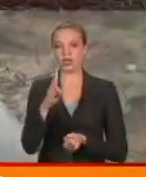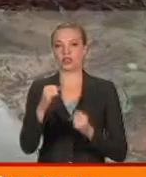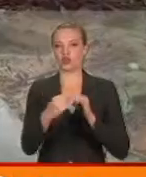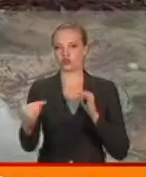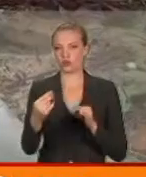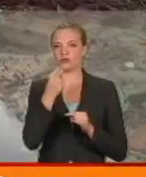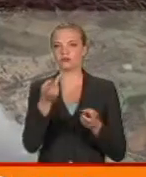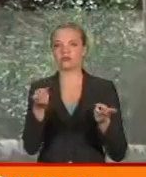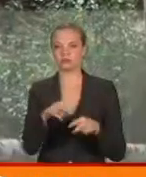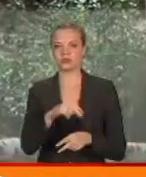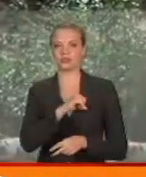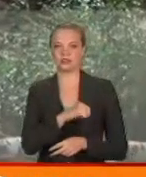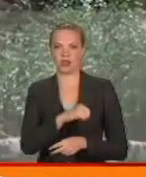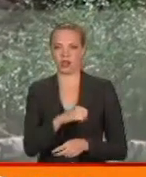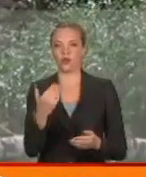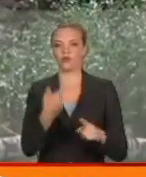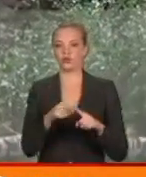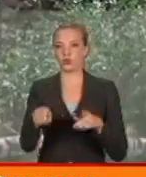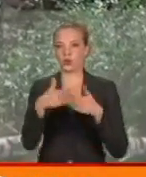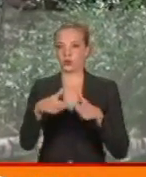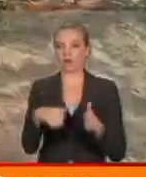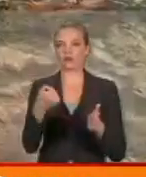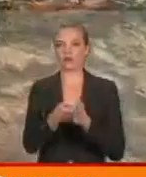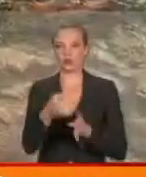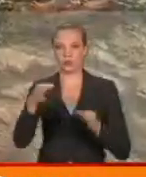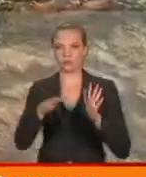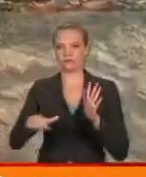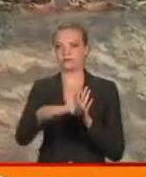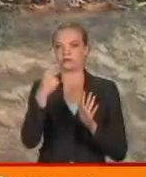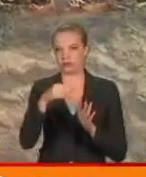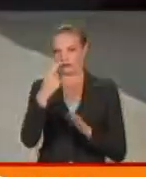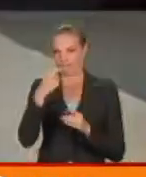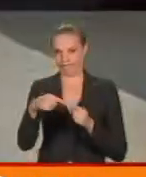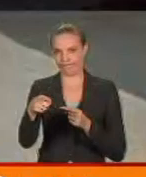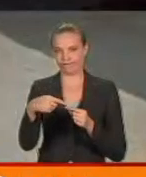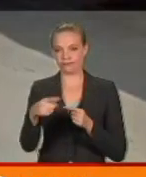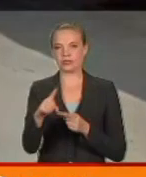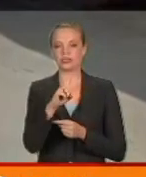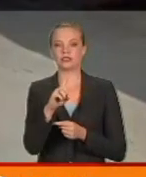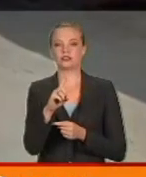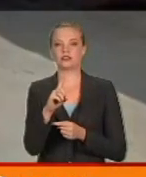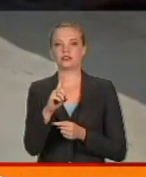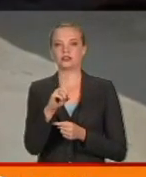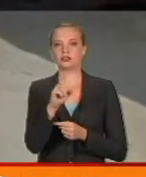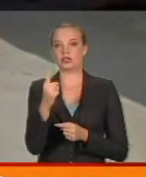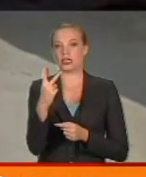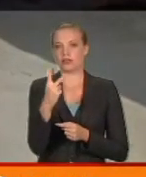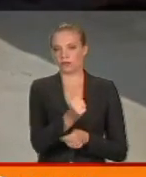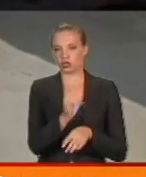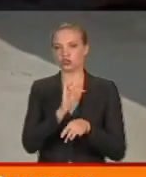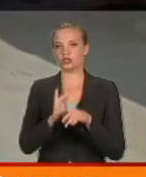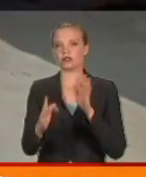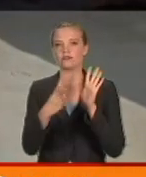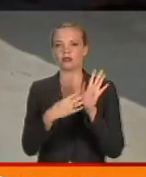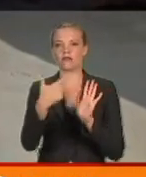– недоїдене смажене сало. Від цього табору до природного заповідника рукою подати. За два тижні знищено там